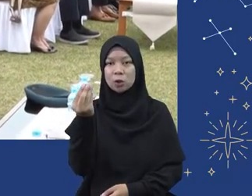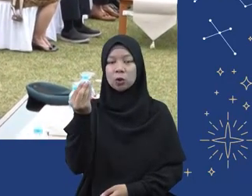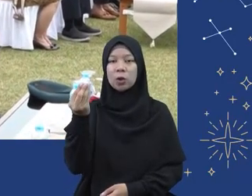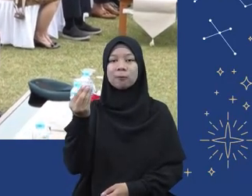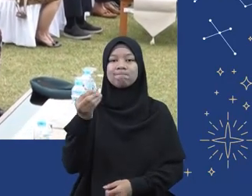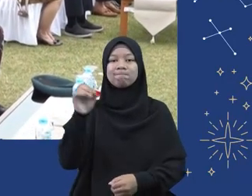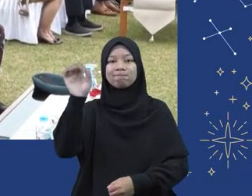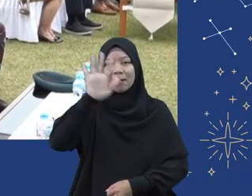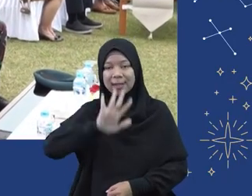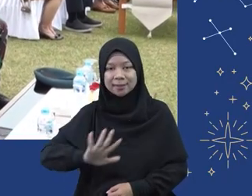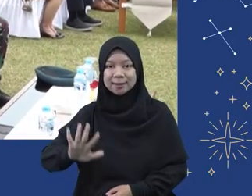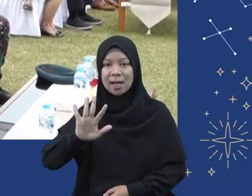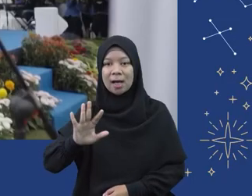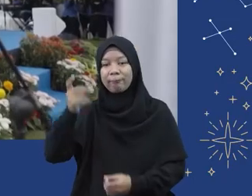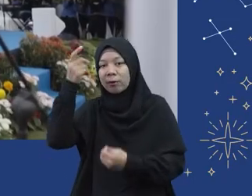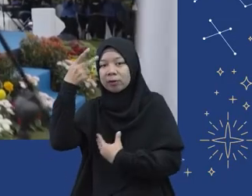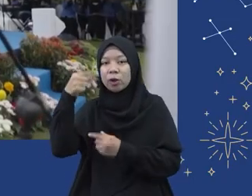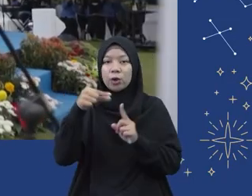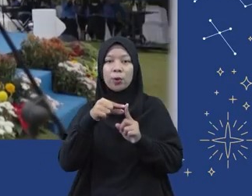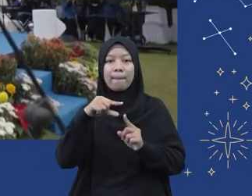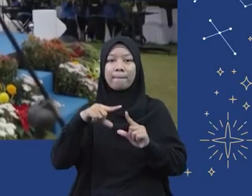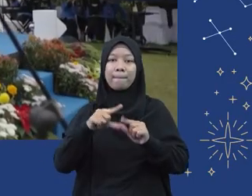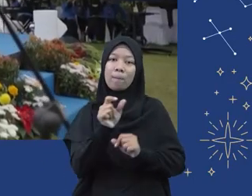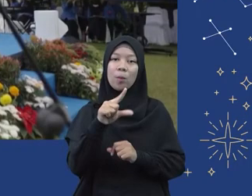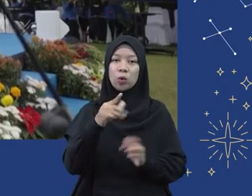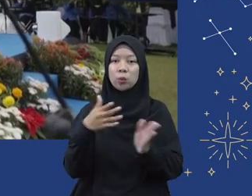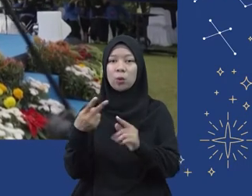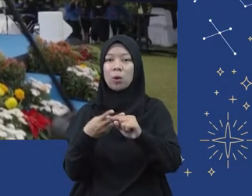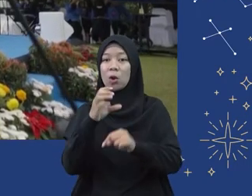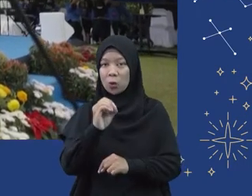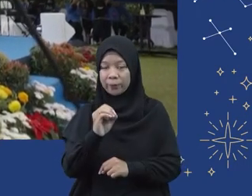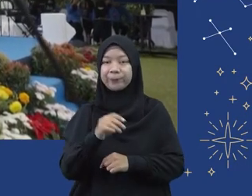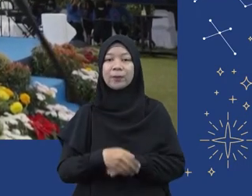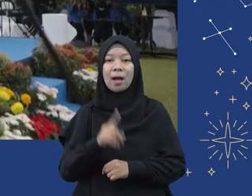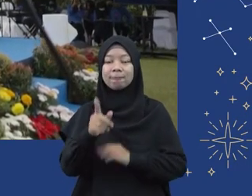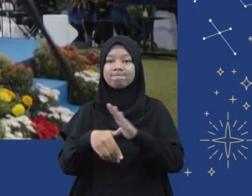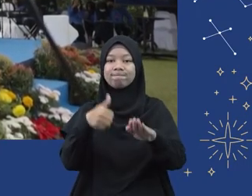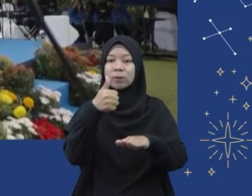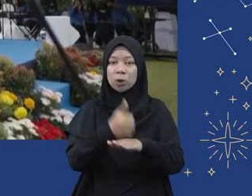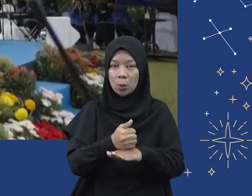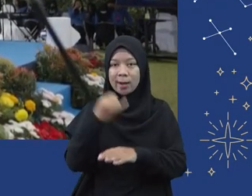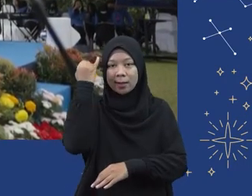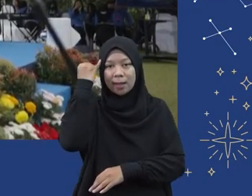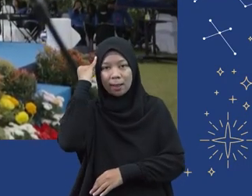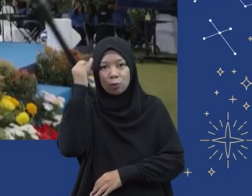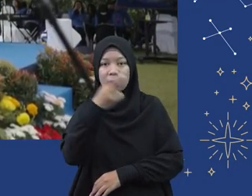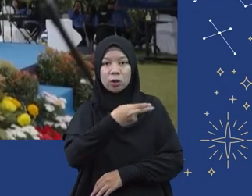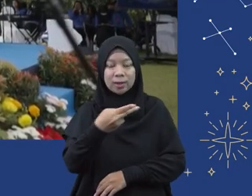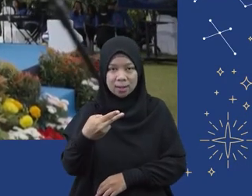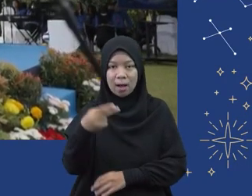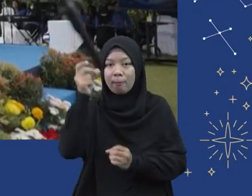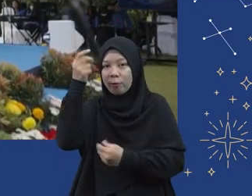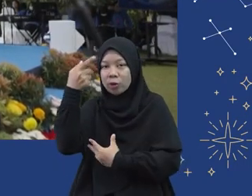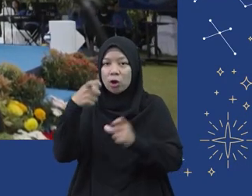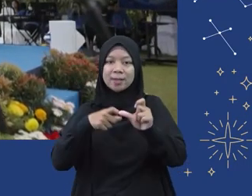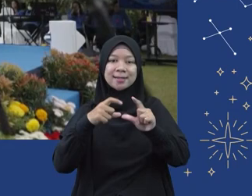observatory Profesor Pulau ketua Akademi ilmu pengetahuan Indonesia IP Profesor Satrio